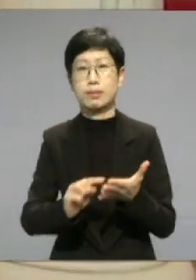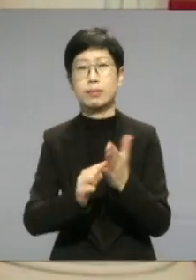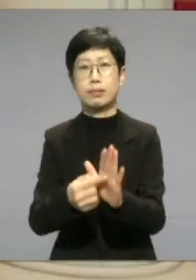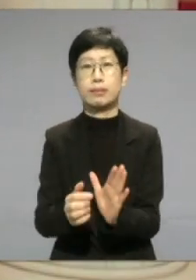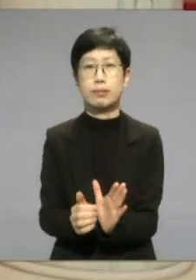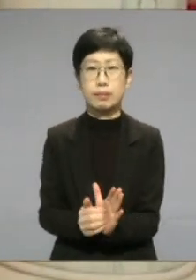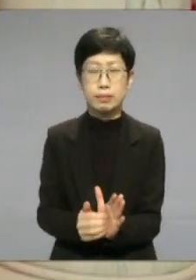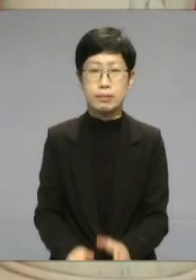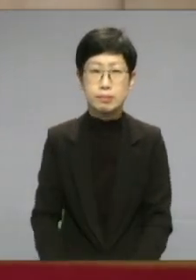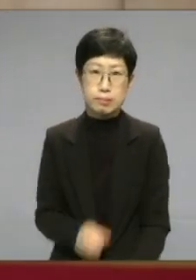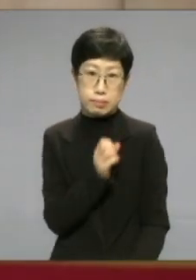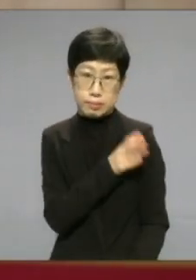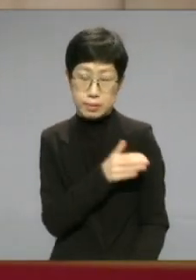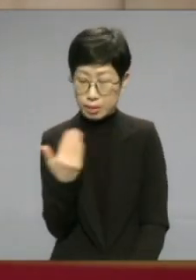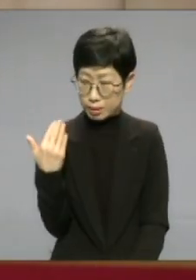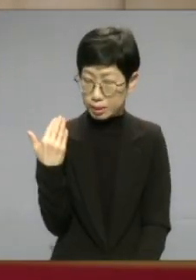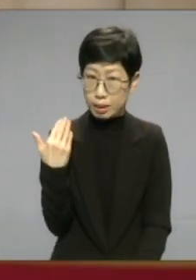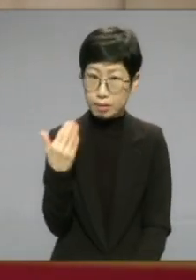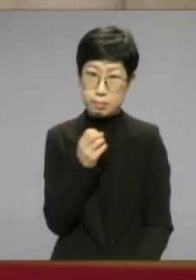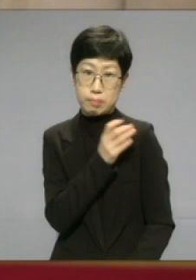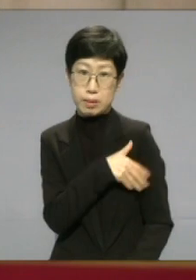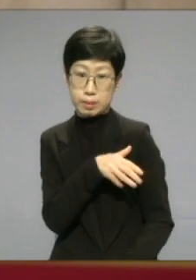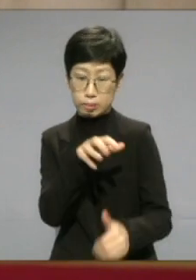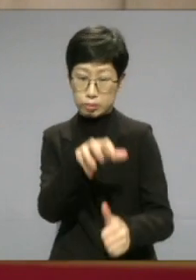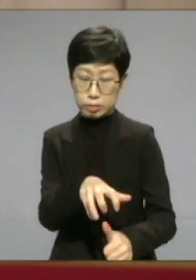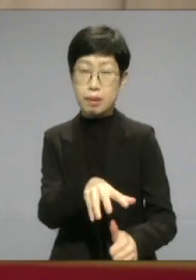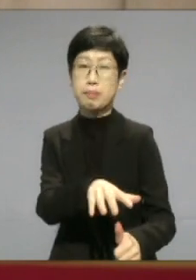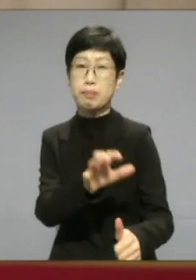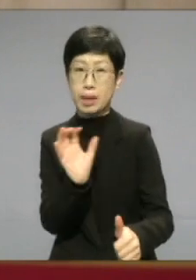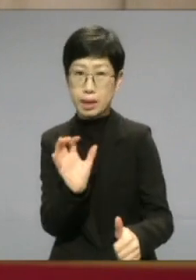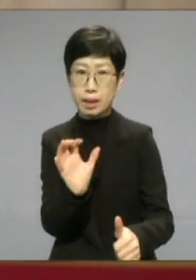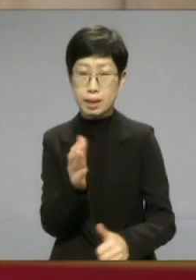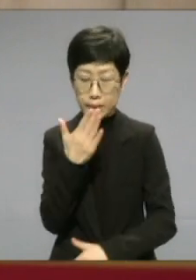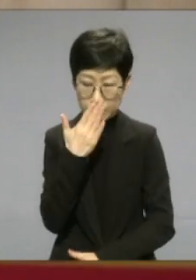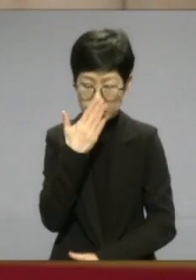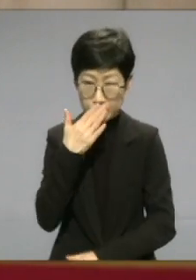공식화했습니다. 하마스는 최근 팔레스타인 수감자 석방과